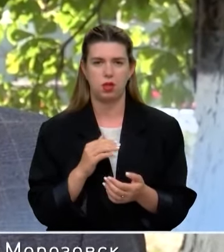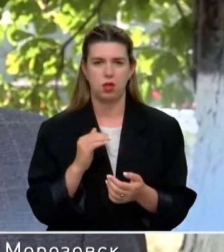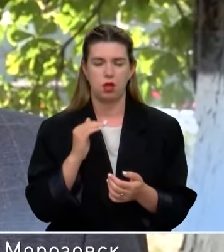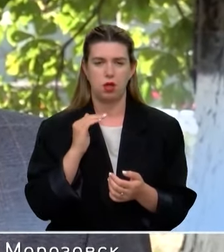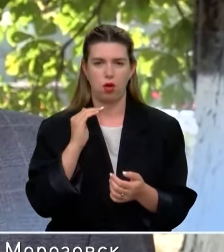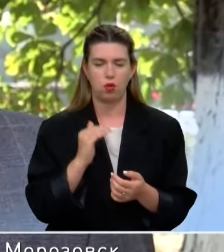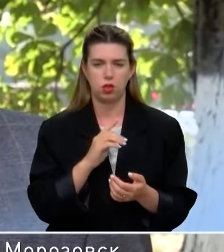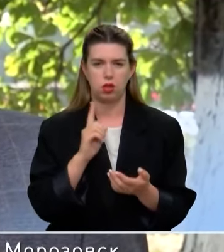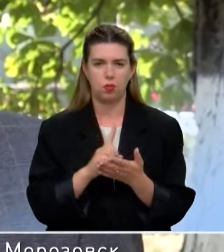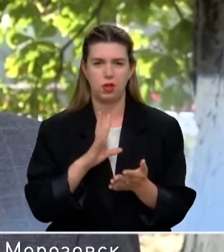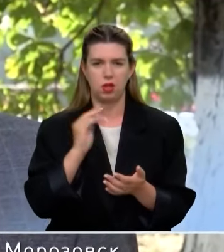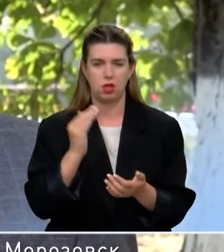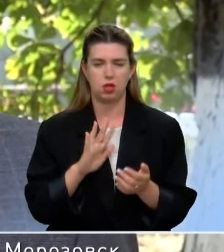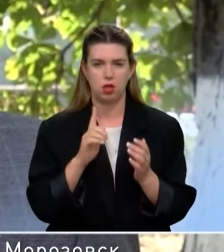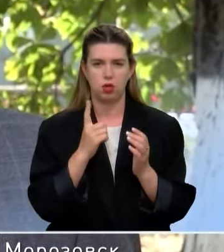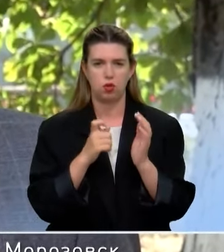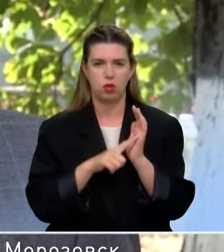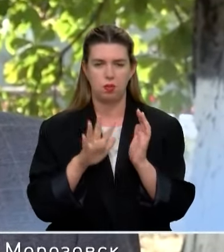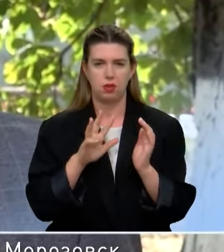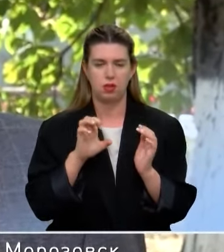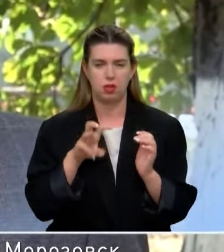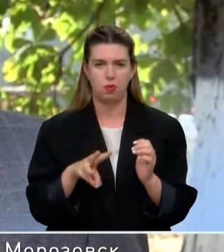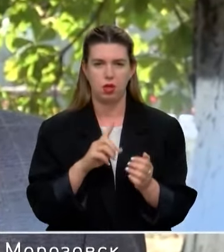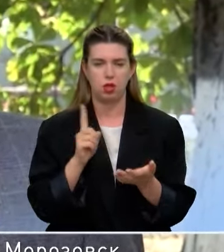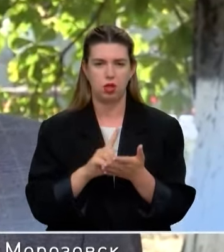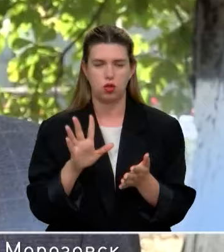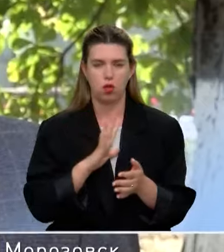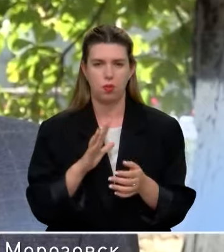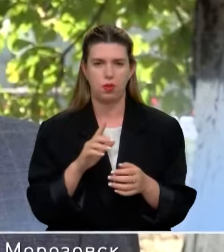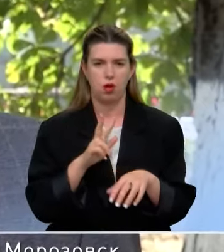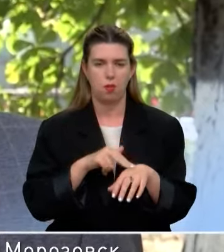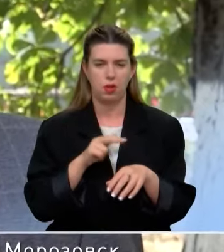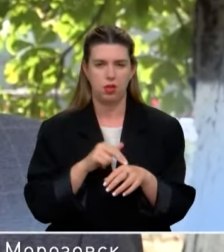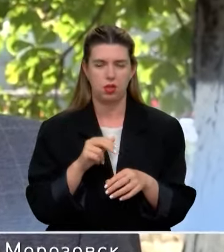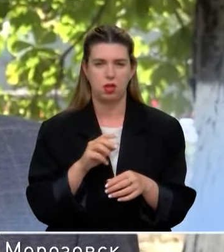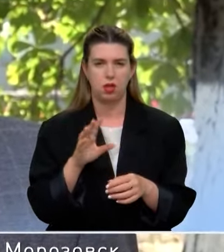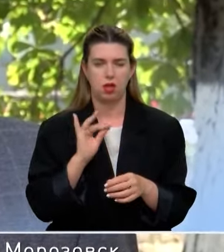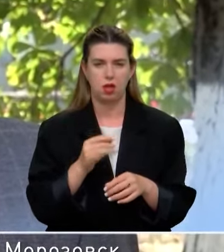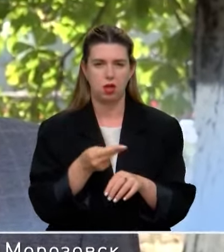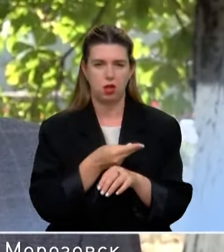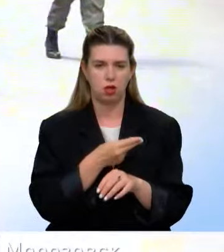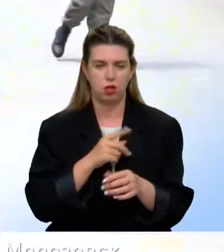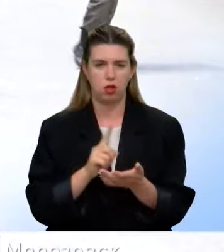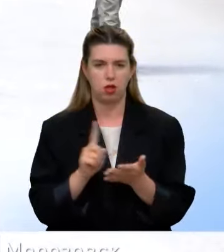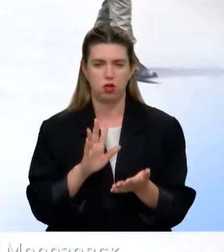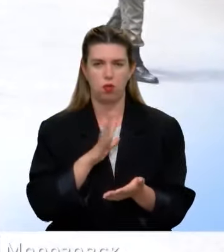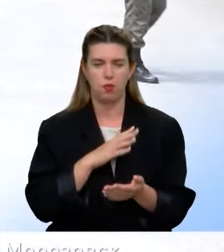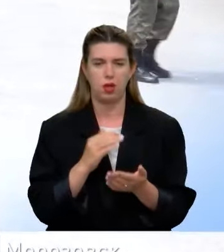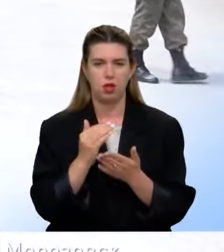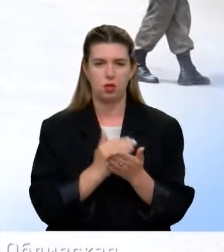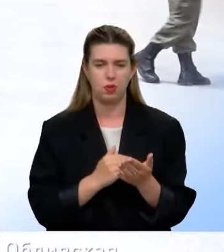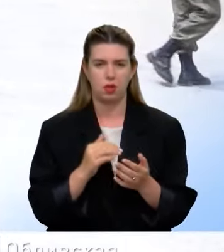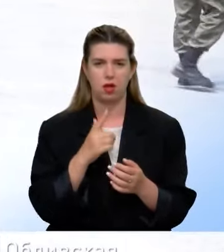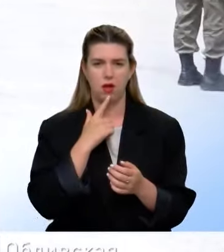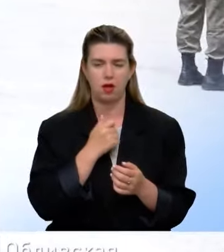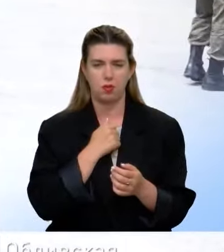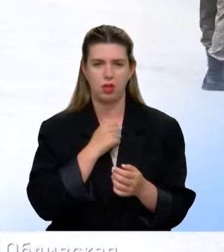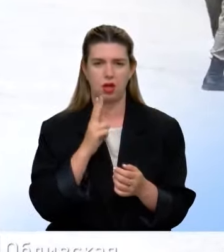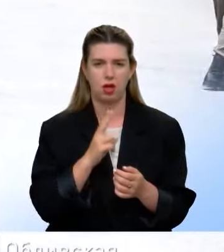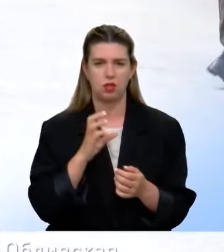ниже 175 не должно быть ни привода в полицию ни наколок на теле в списке новобранцев